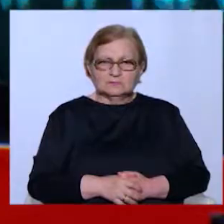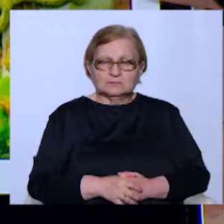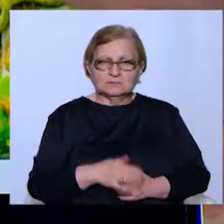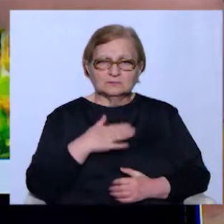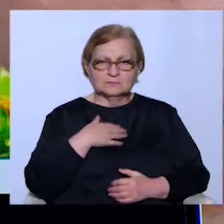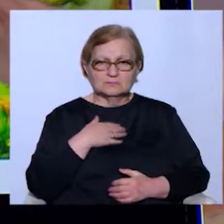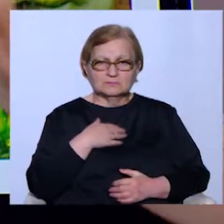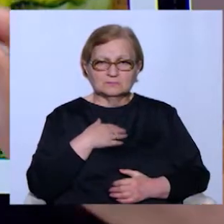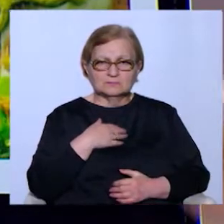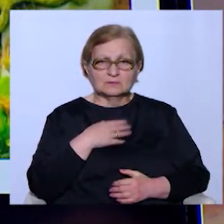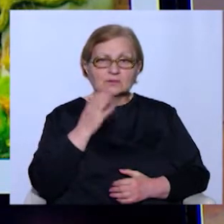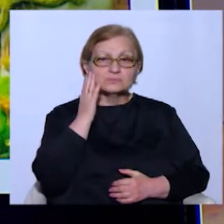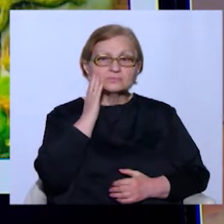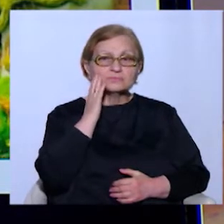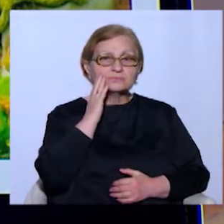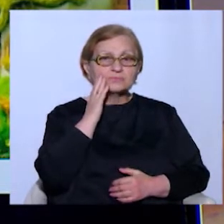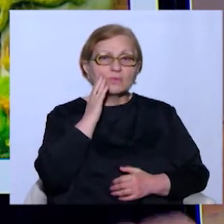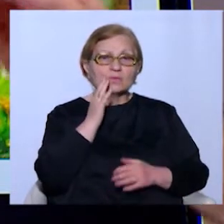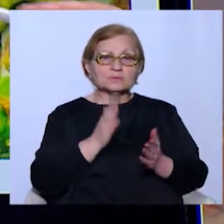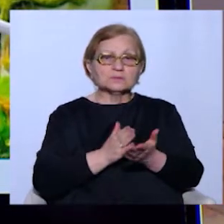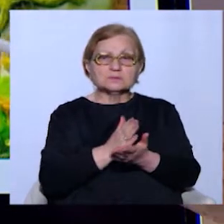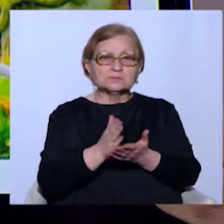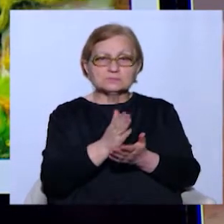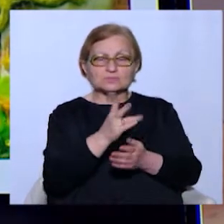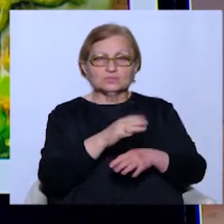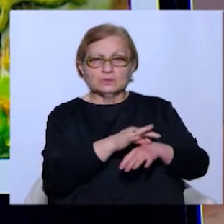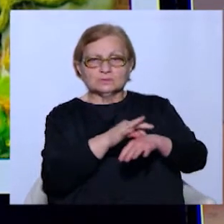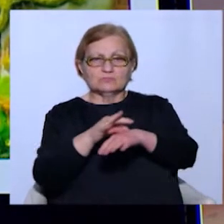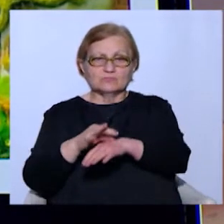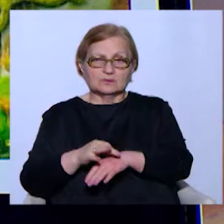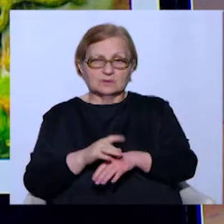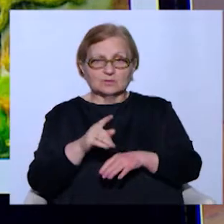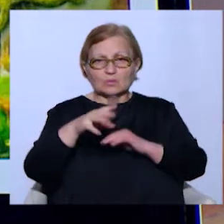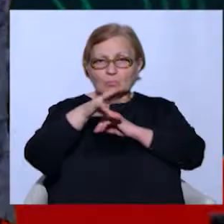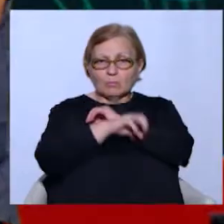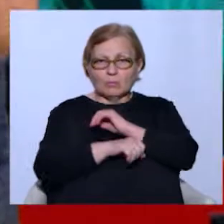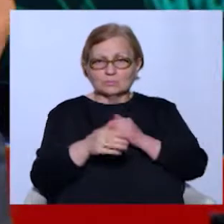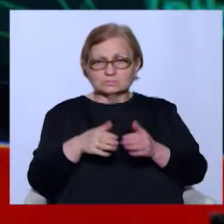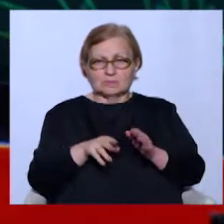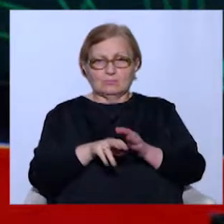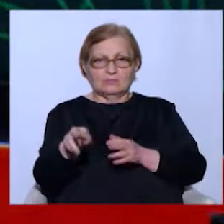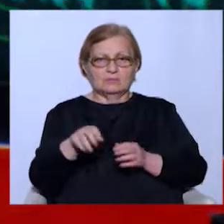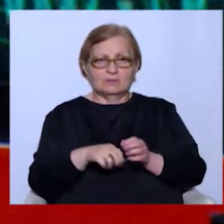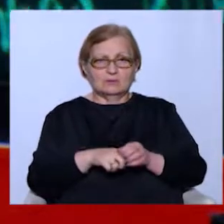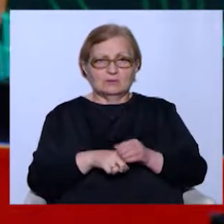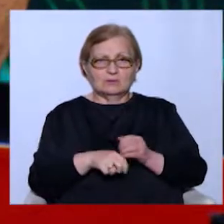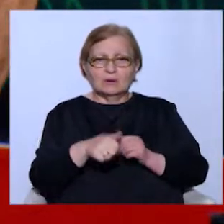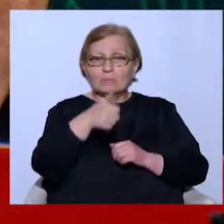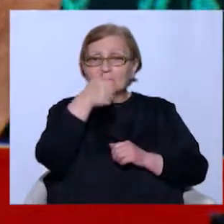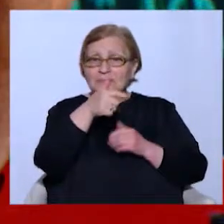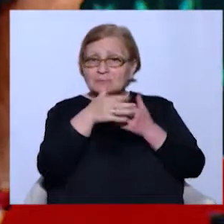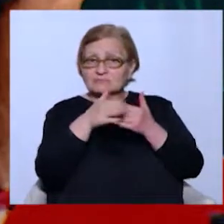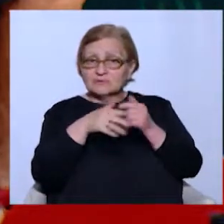ჩვენ სწორი გზით უნდა წავიყვანოთ ის, ისე რომ აი ამ კარიდან გამოვიდეს. მაგრამ პირველ კარში